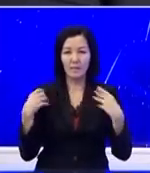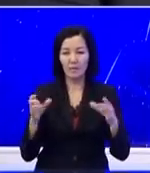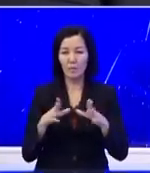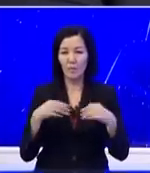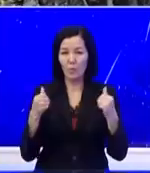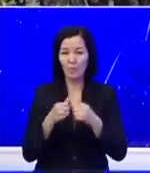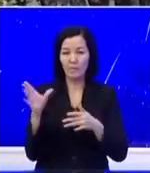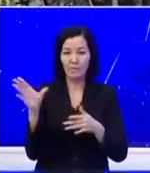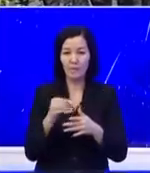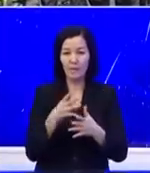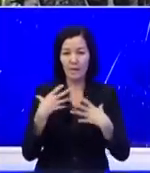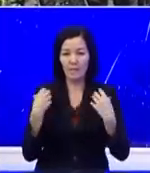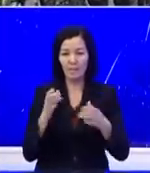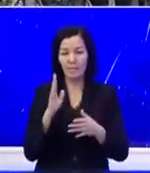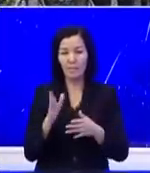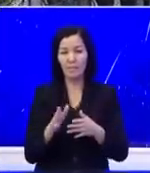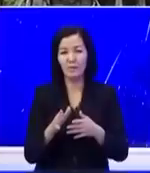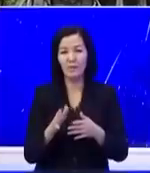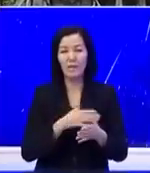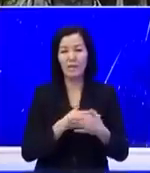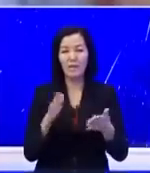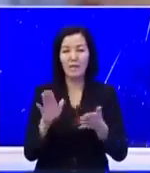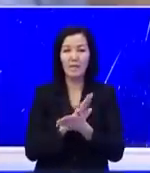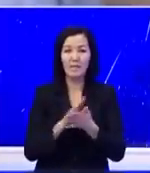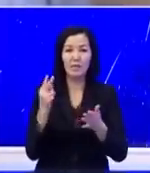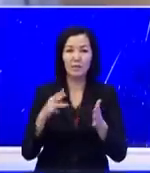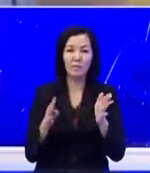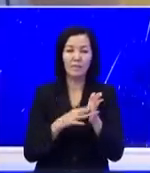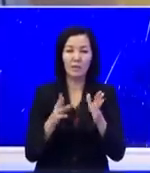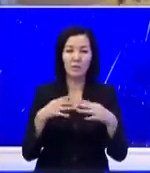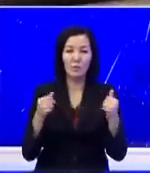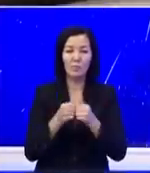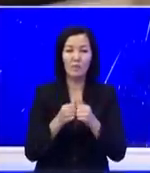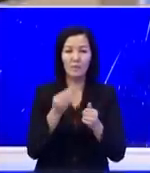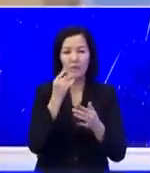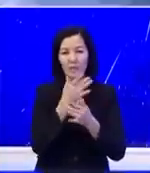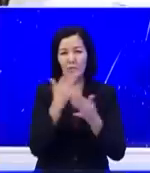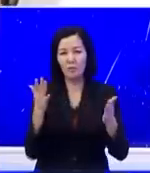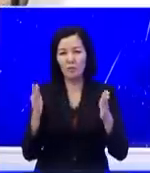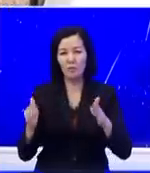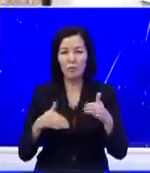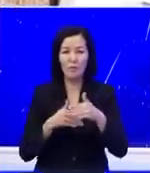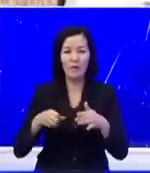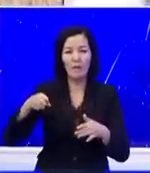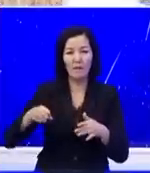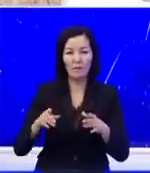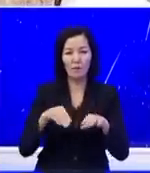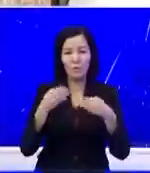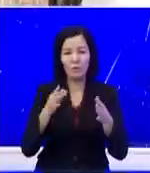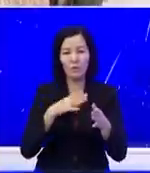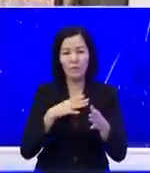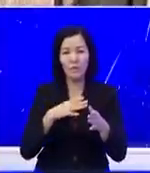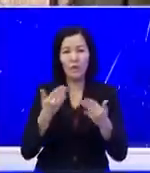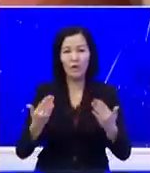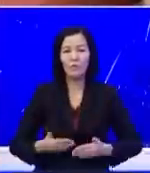маңғасын. Мереке күні қараталдық еріктілер 28 отбасыға азық-түлік толы дорбаларды үлестірді. Шара барысында аймақтағы